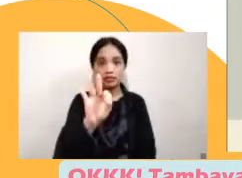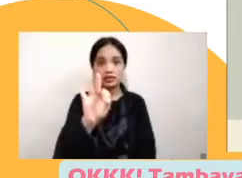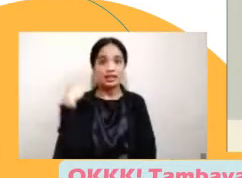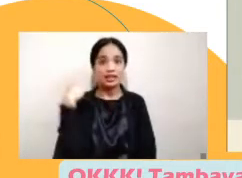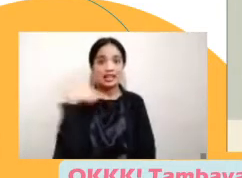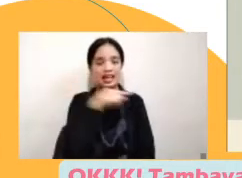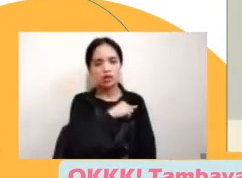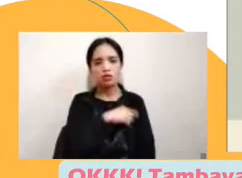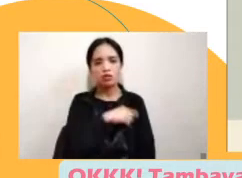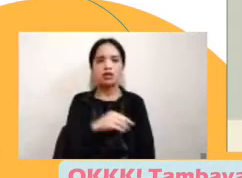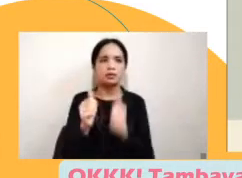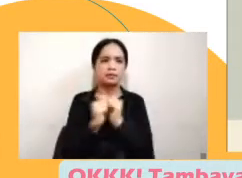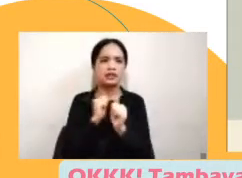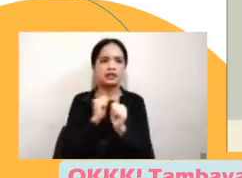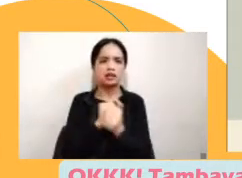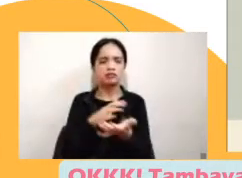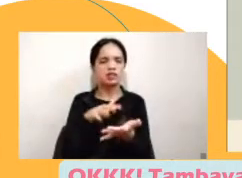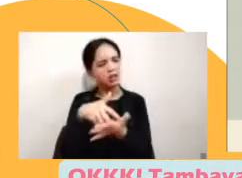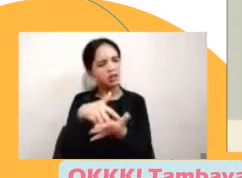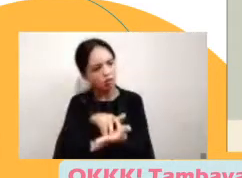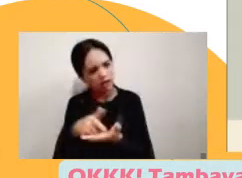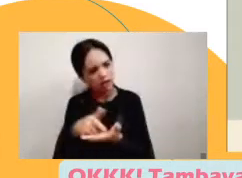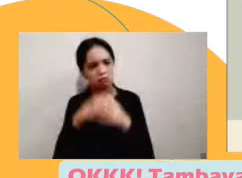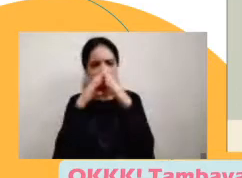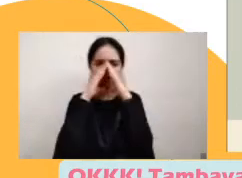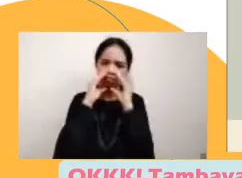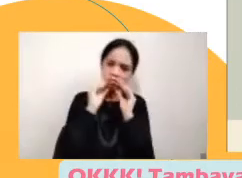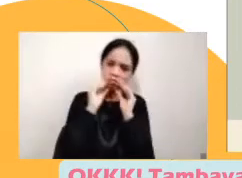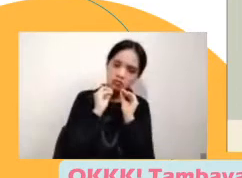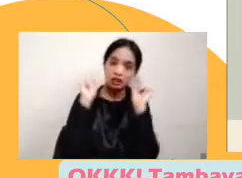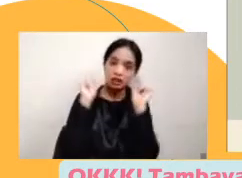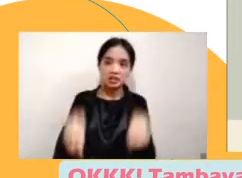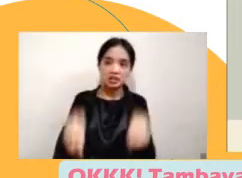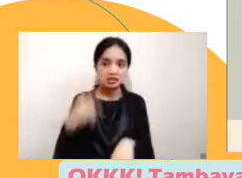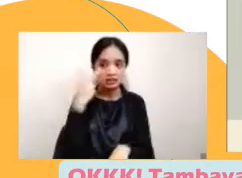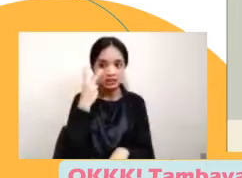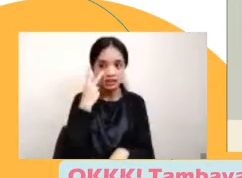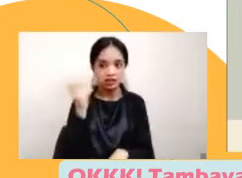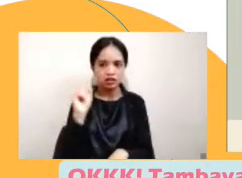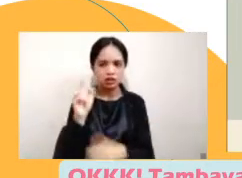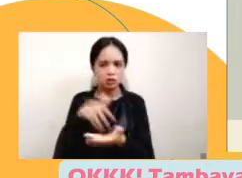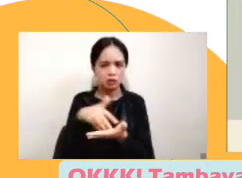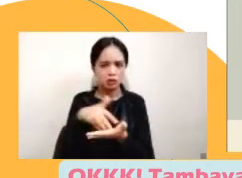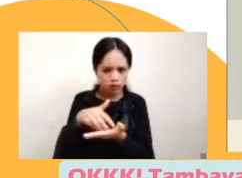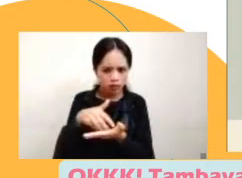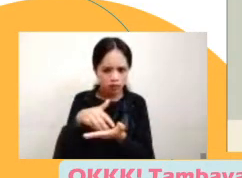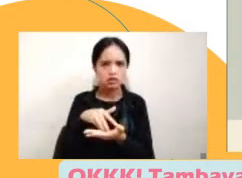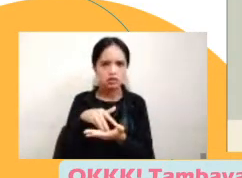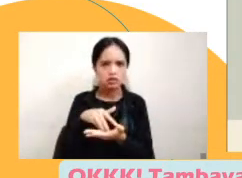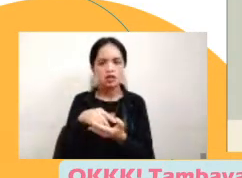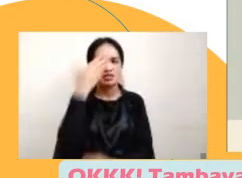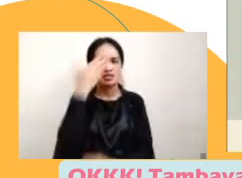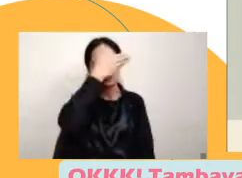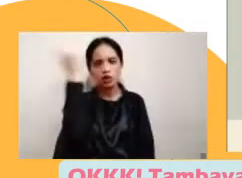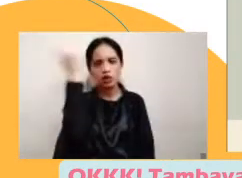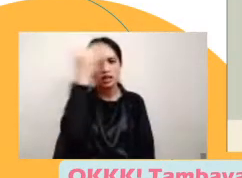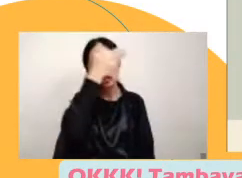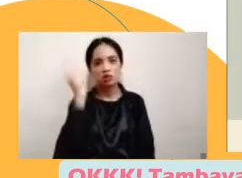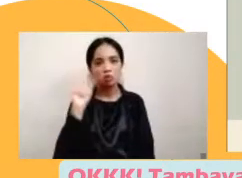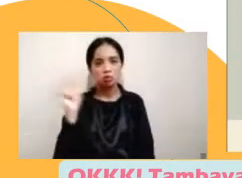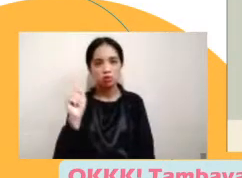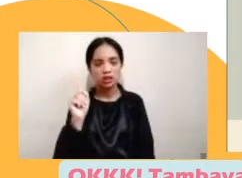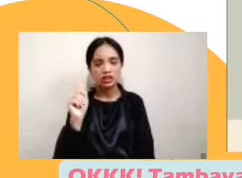nalulumbay at pinanghihinaan, nakikita natin yung ating mga kahinaan at nakakalimutan natin ang taglay